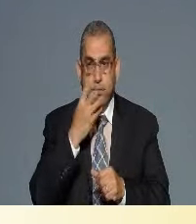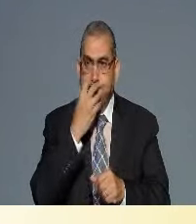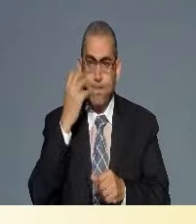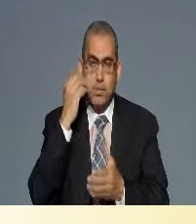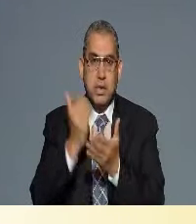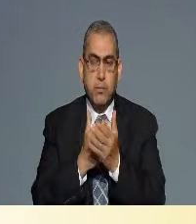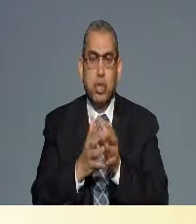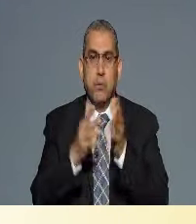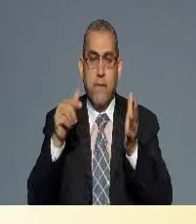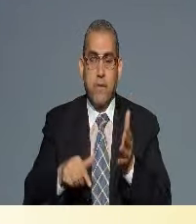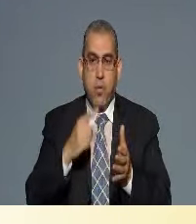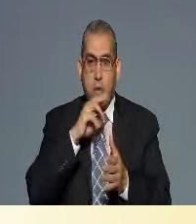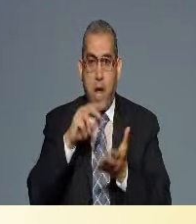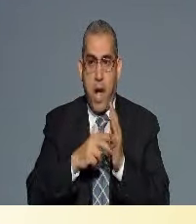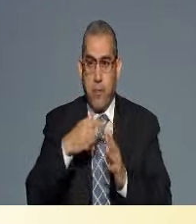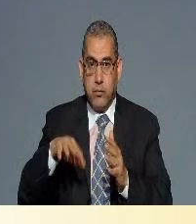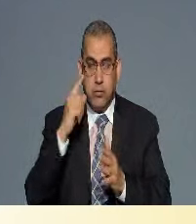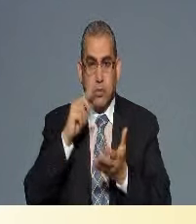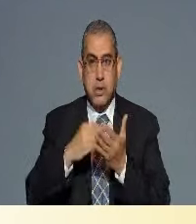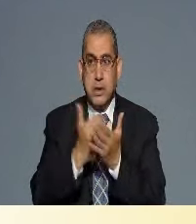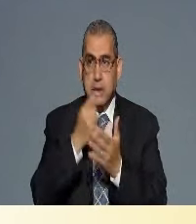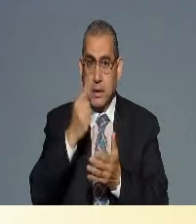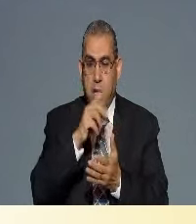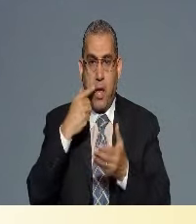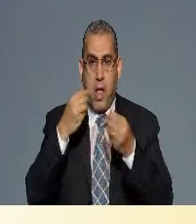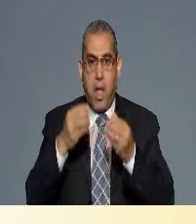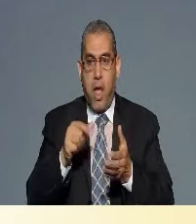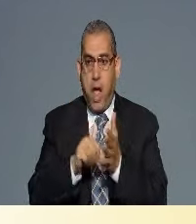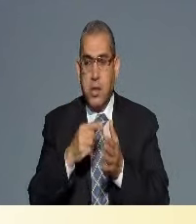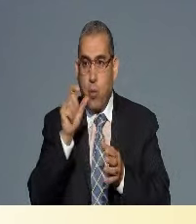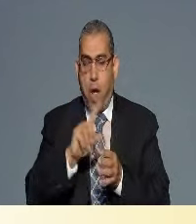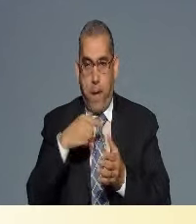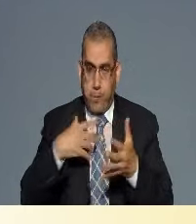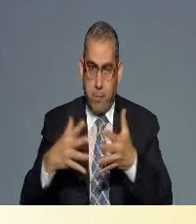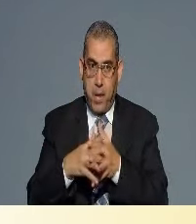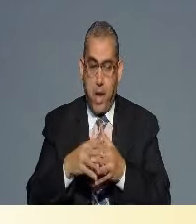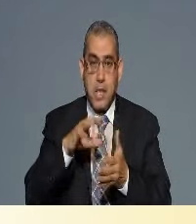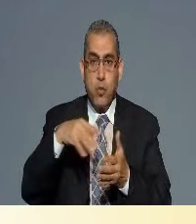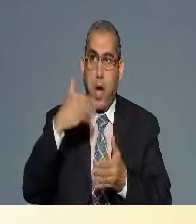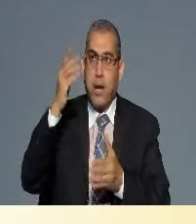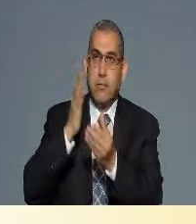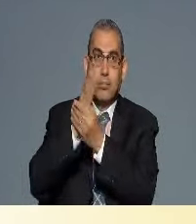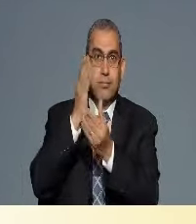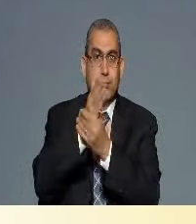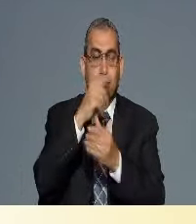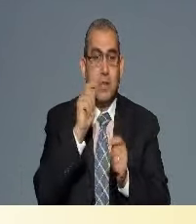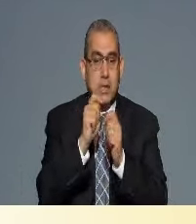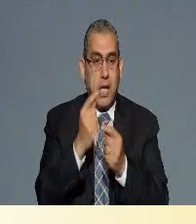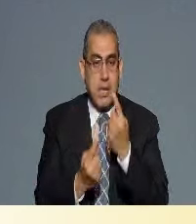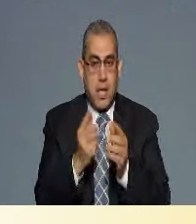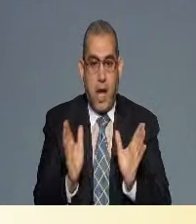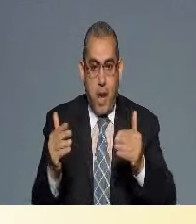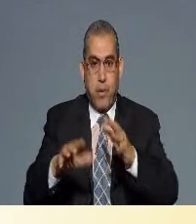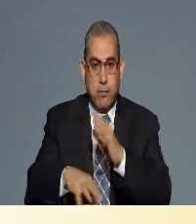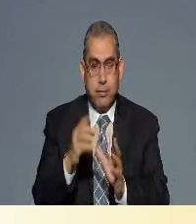الكبير اللي ما بيقدرش عليه المستثمر من القطاع الخاص. نتكلم على استهداف اسواق خارجية وتصنيع زراعي وشراكات مع